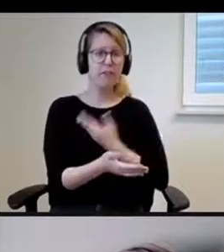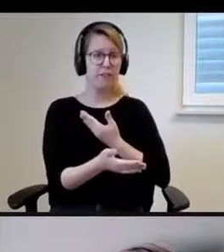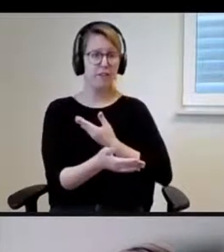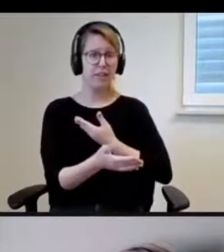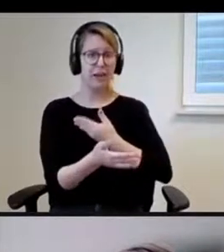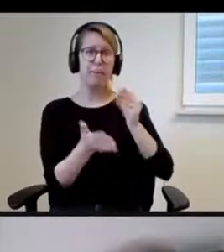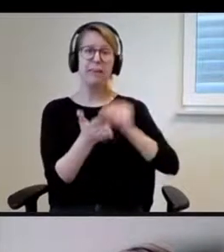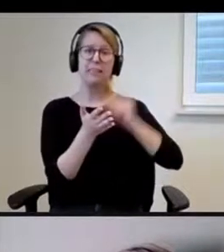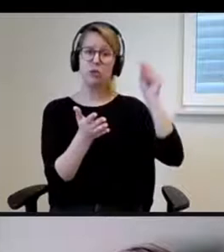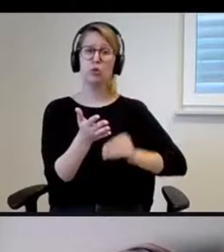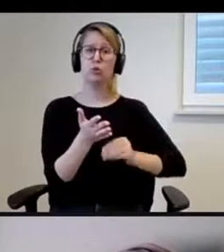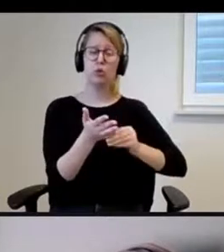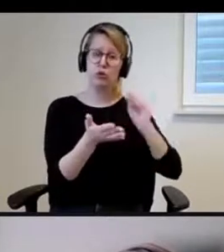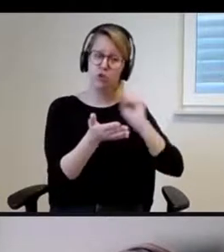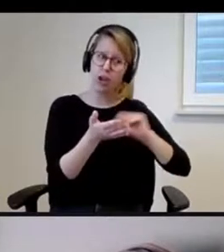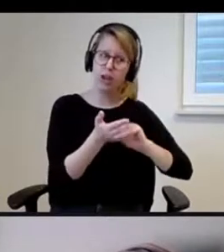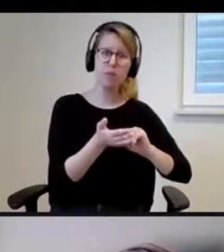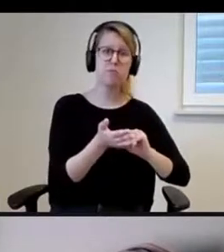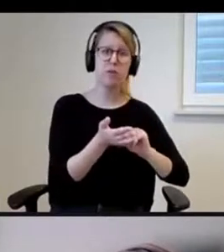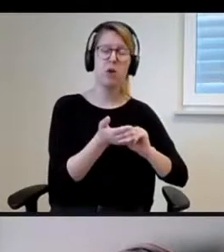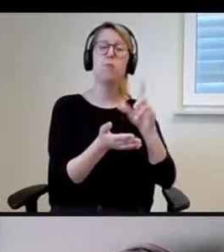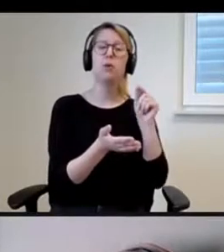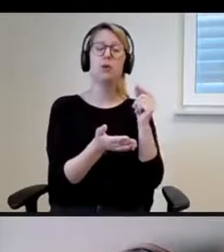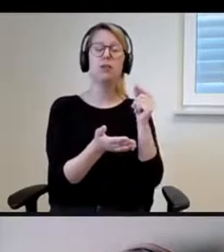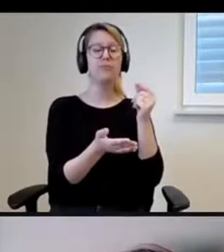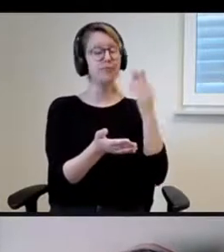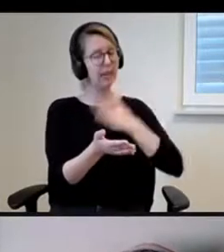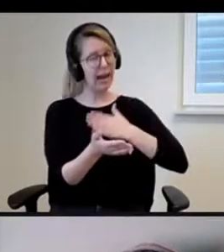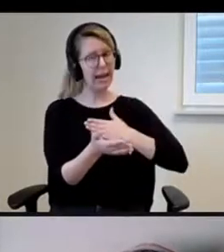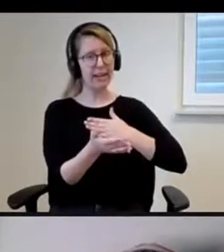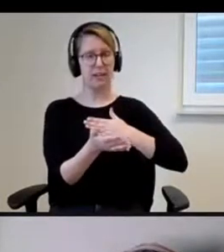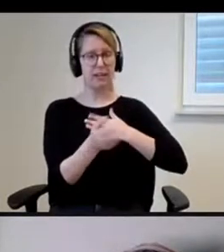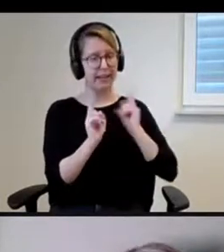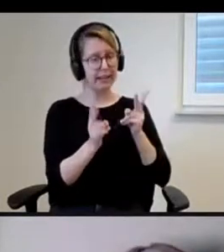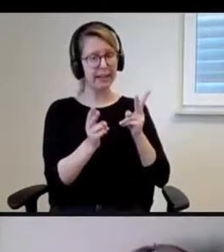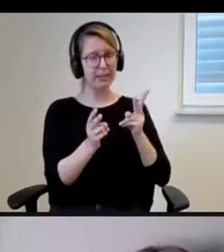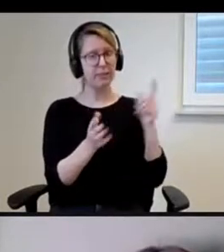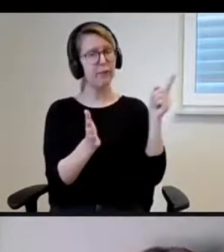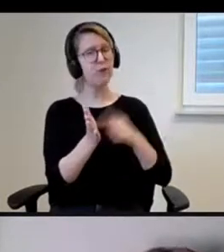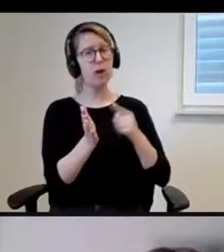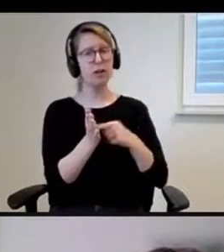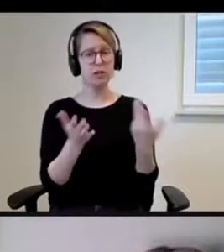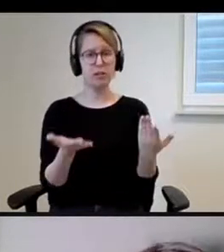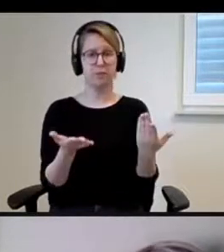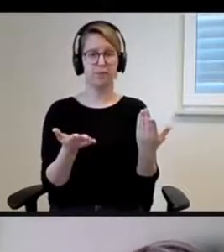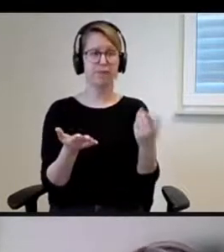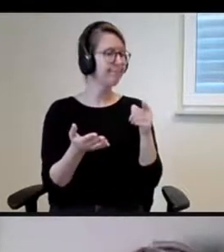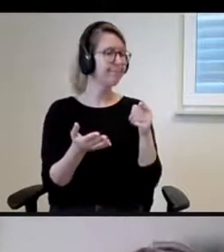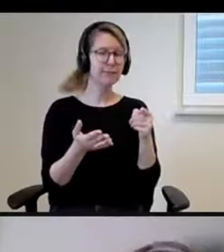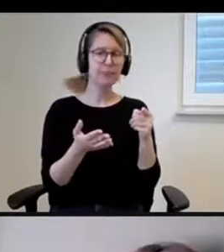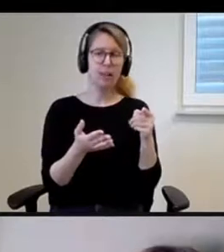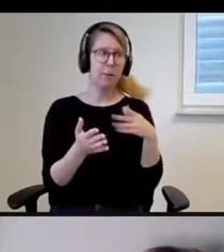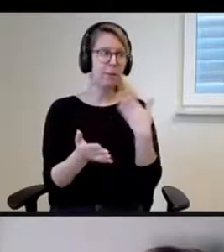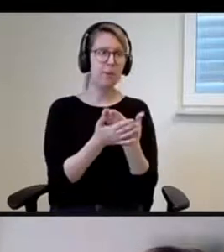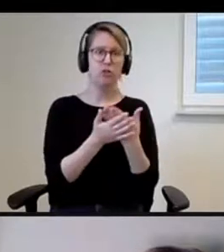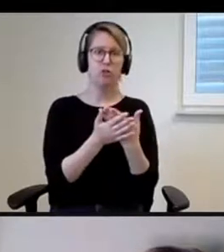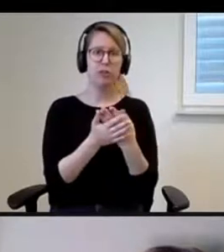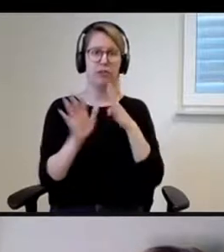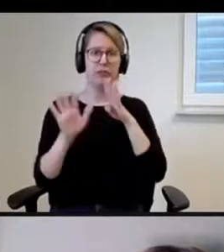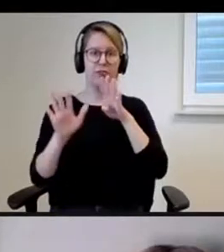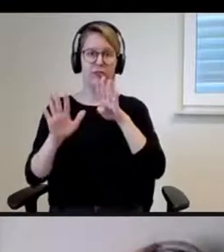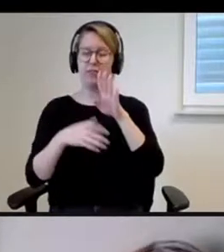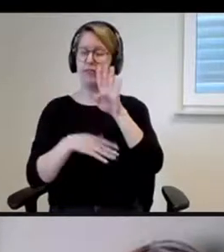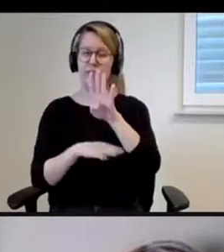juste pour en dire quelques-unes, 64,3% des personnes handicapées âgées de 16 ans ou plus disposent d'une connexion Internet